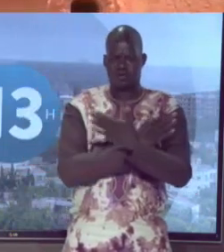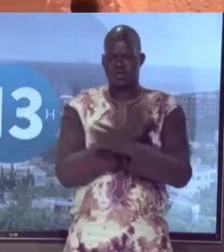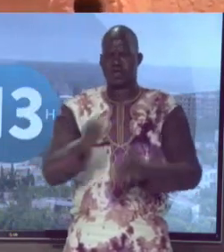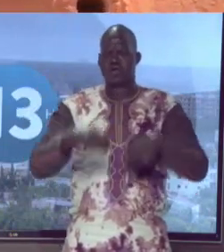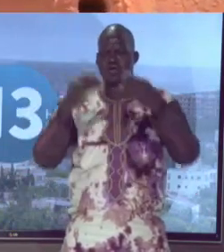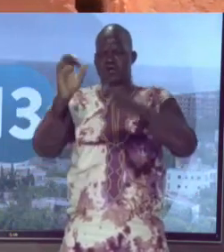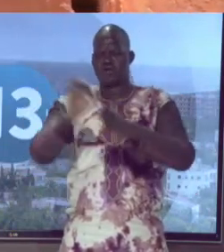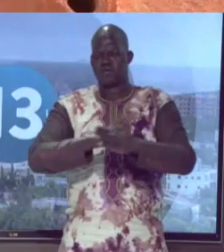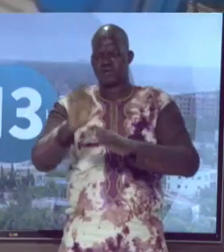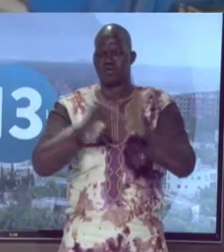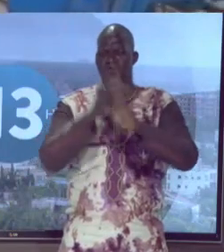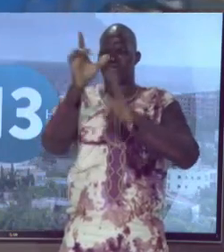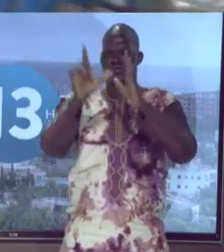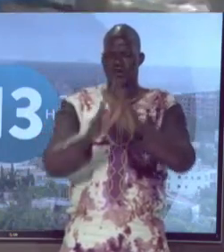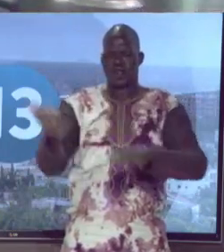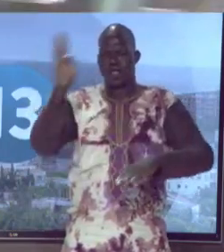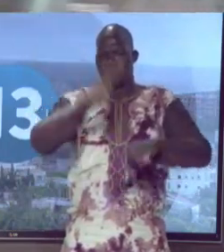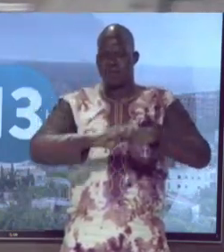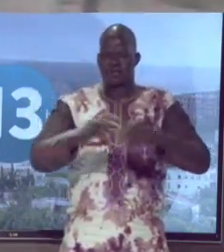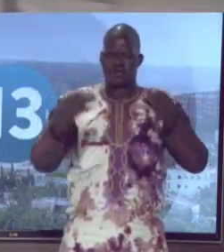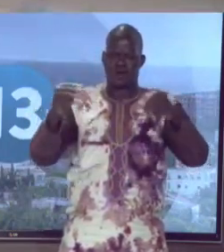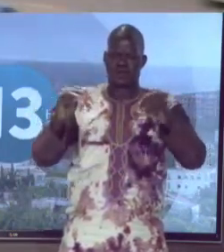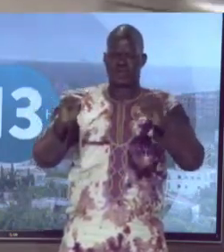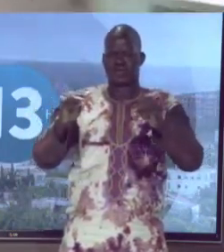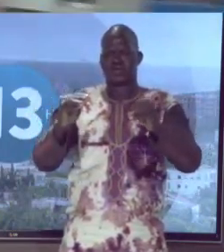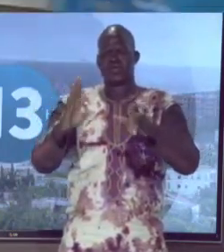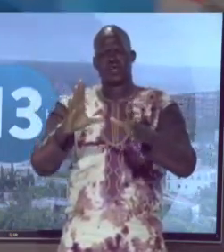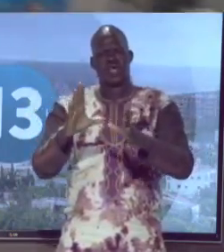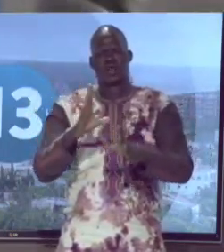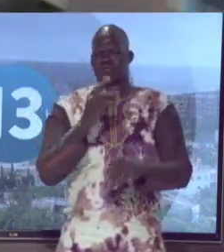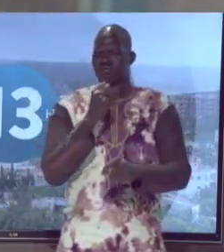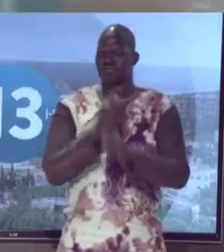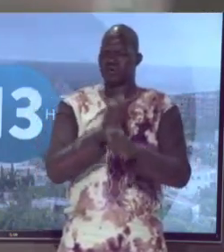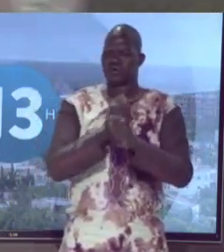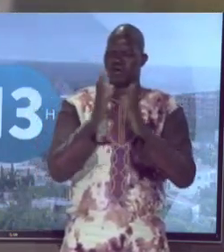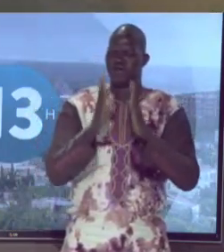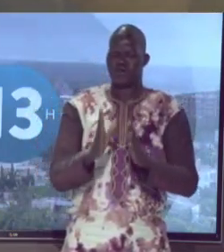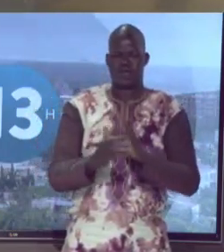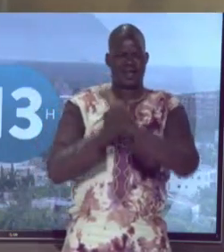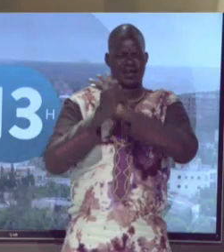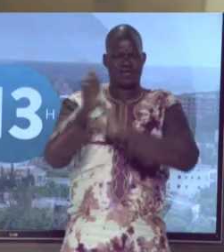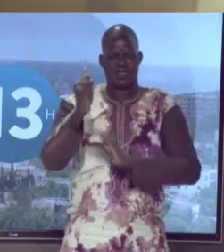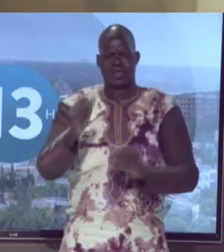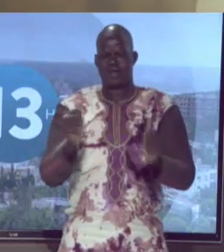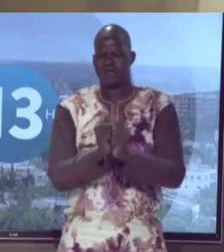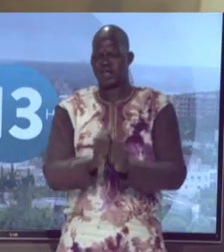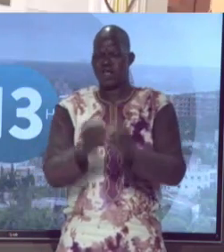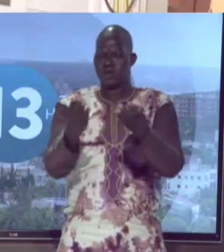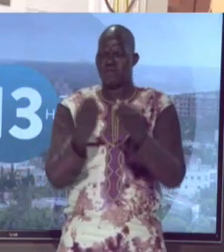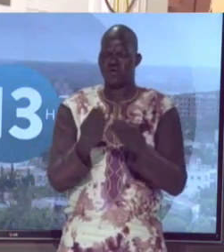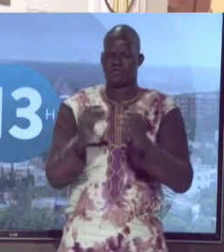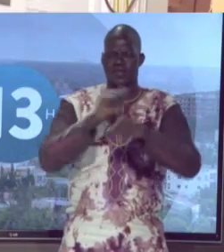formation professionnelle et de mettre sur le marché de l'emploi une main-d'œuvre qualifiée en adéquation avec les besoins